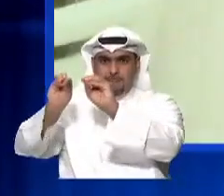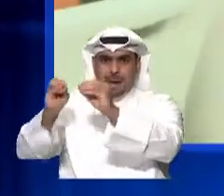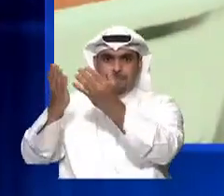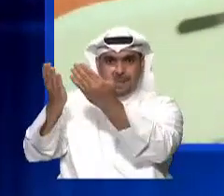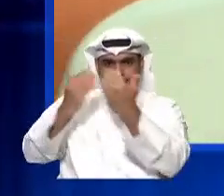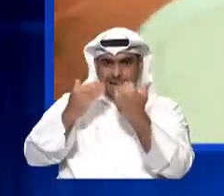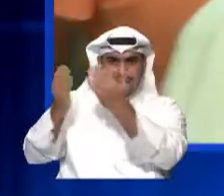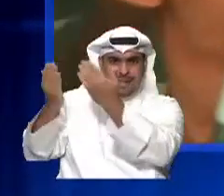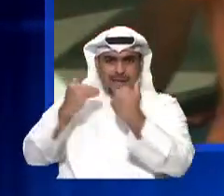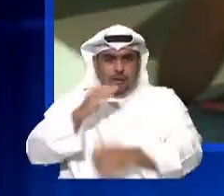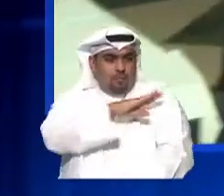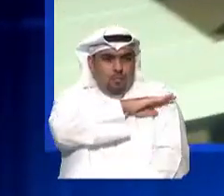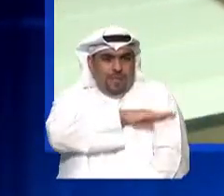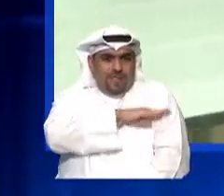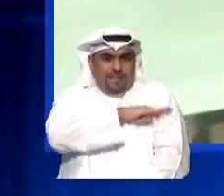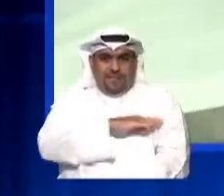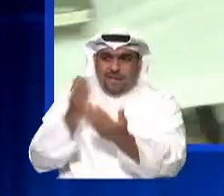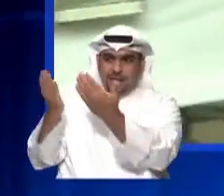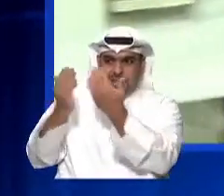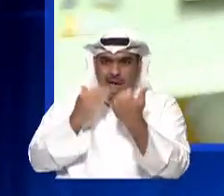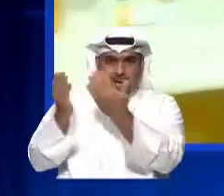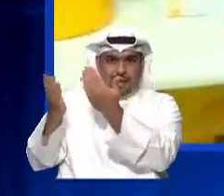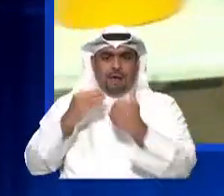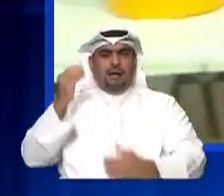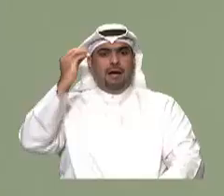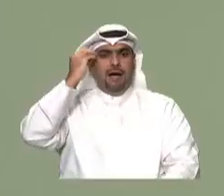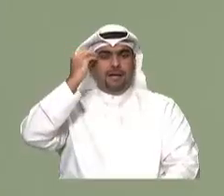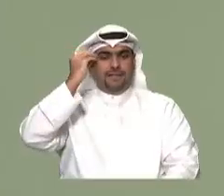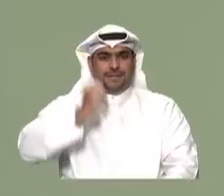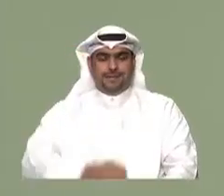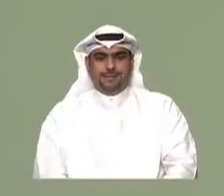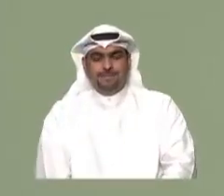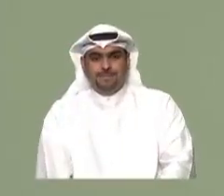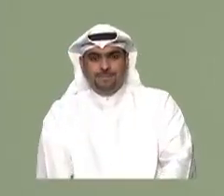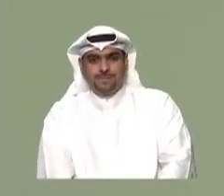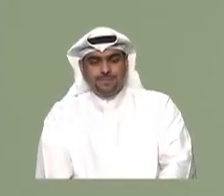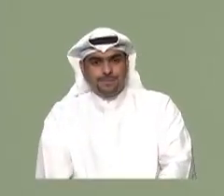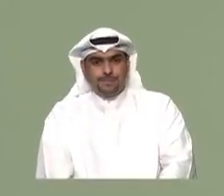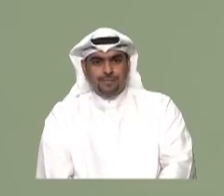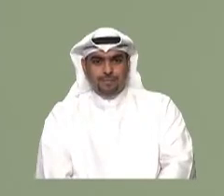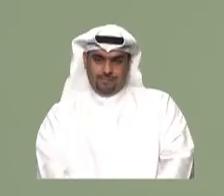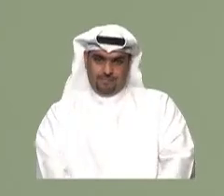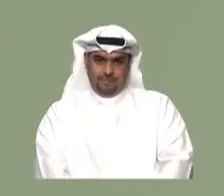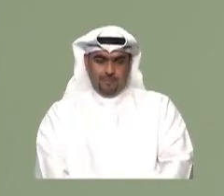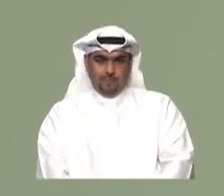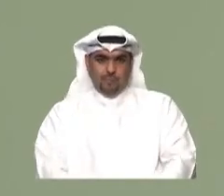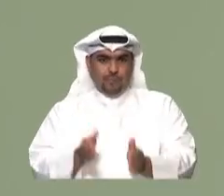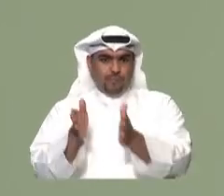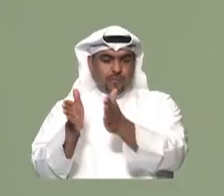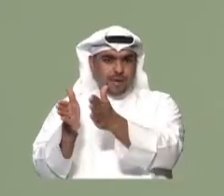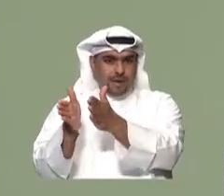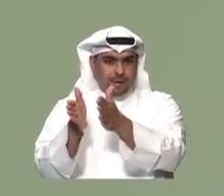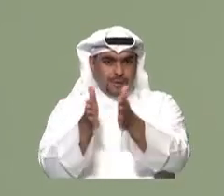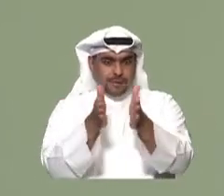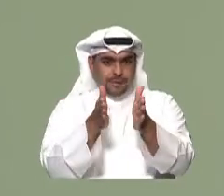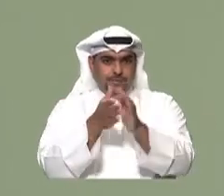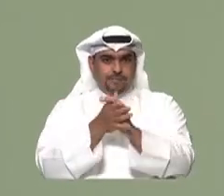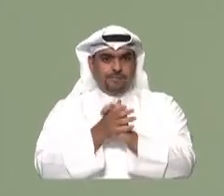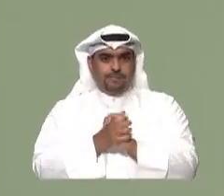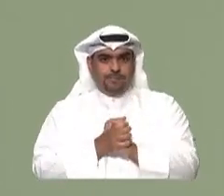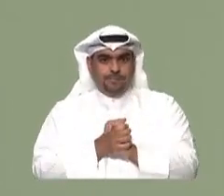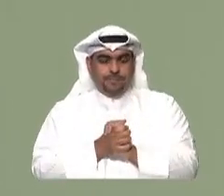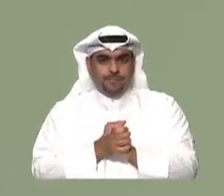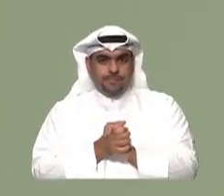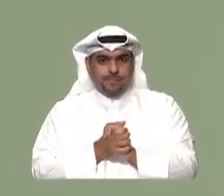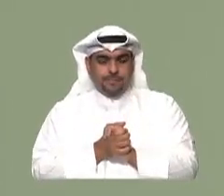يعني إحنا للحين في بداية الأيام يعني بعدنا. دكتور، يعني تعاونكم يعني كطواقم طبية مع كافة المناطق